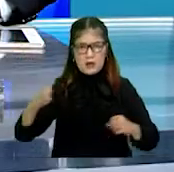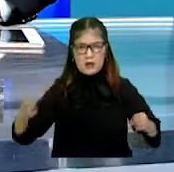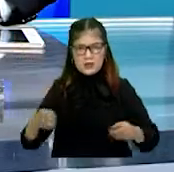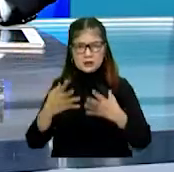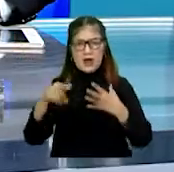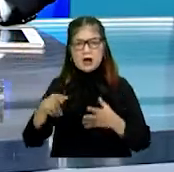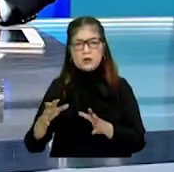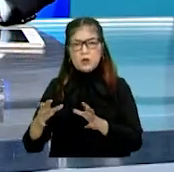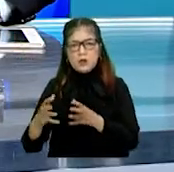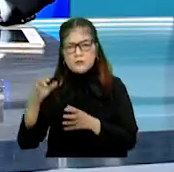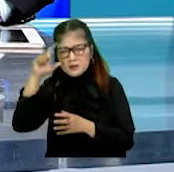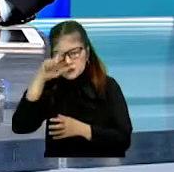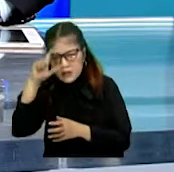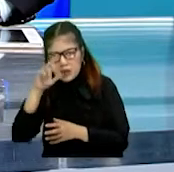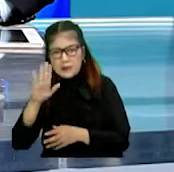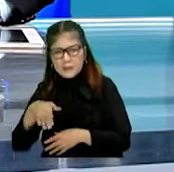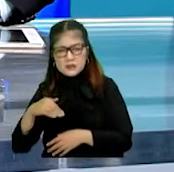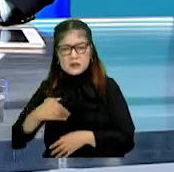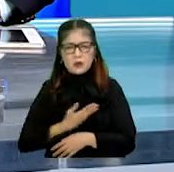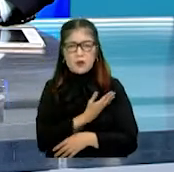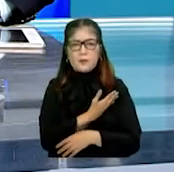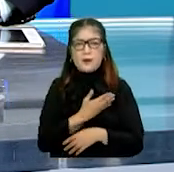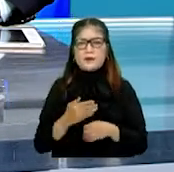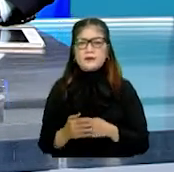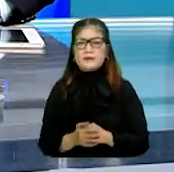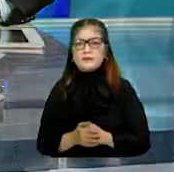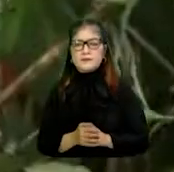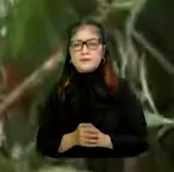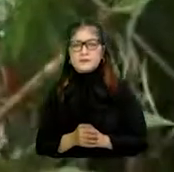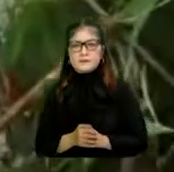tim Basarnas masih mencari korban.